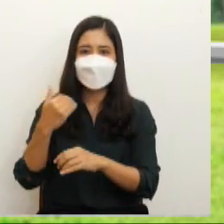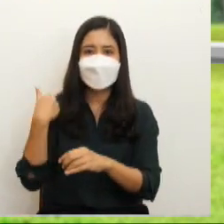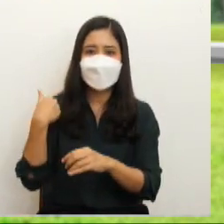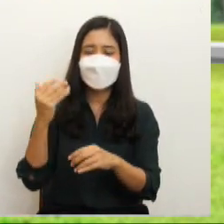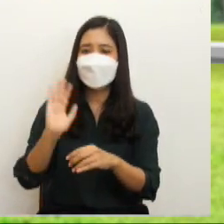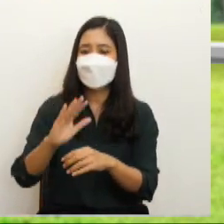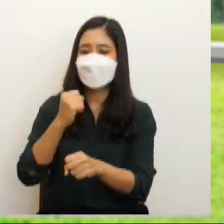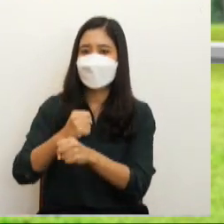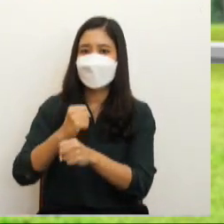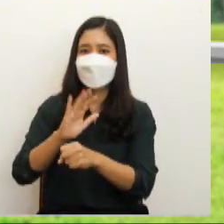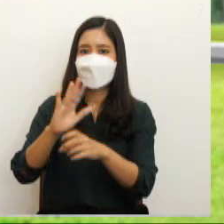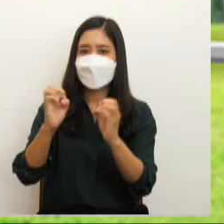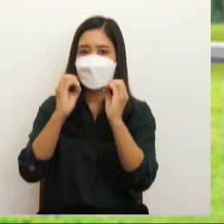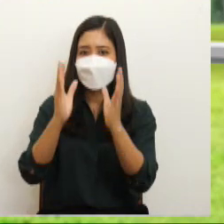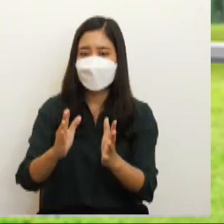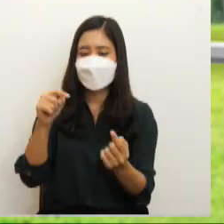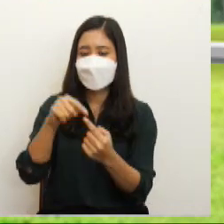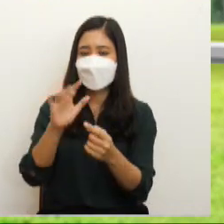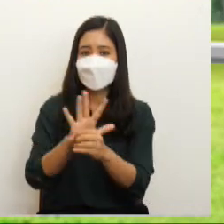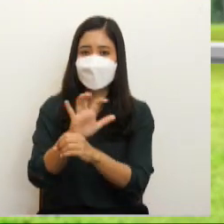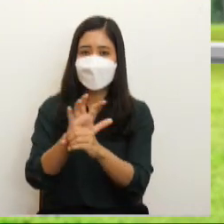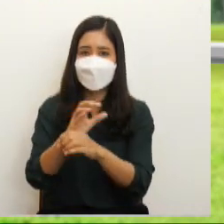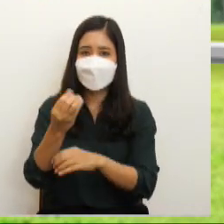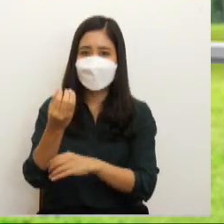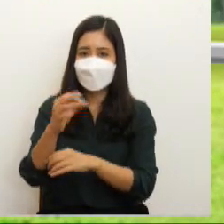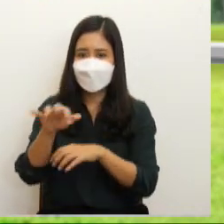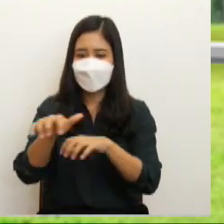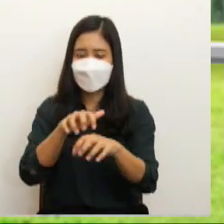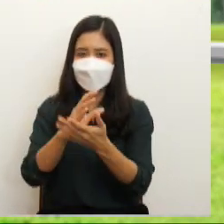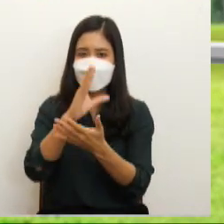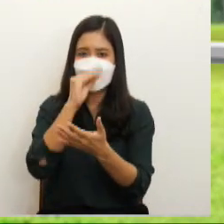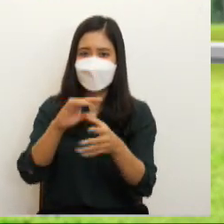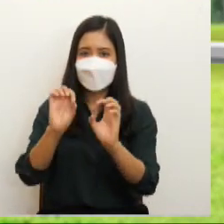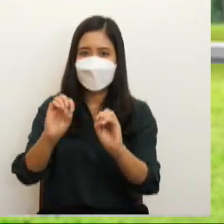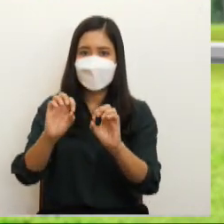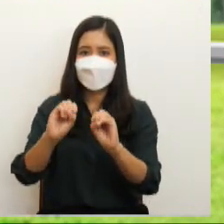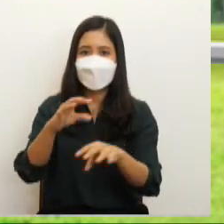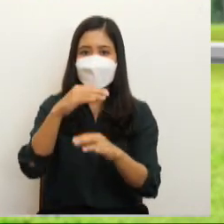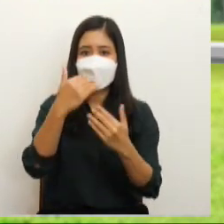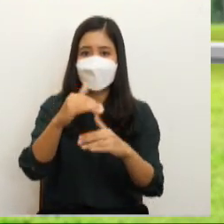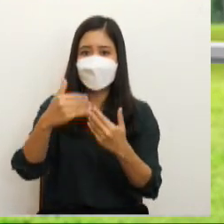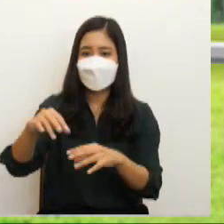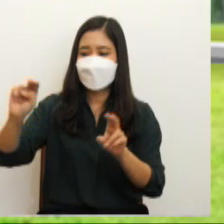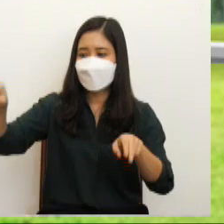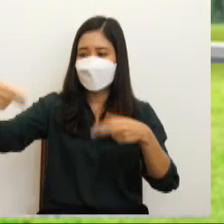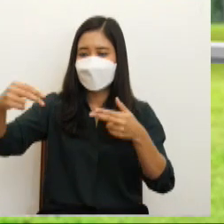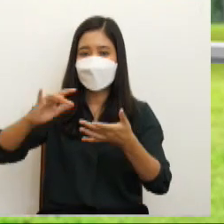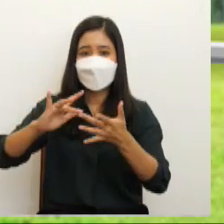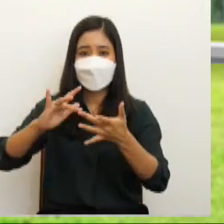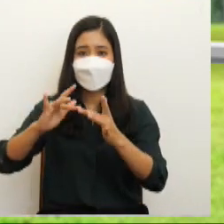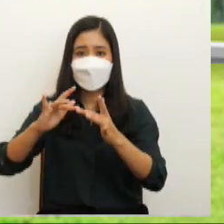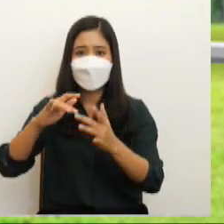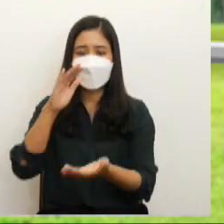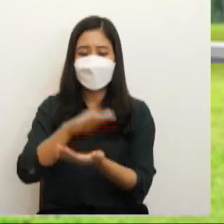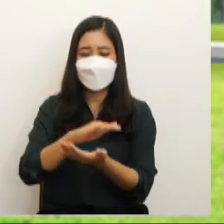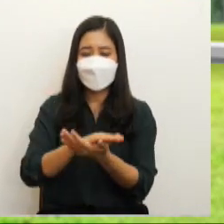ในช่วงของสถานการณ์โควิด-19 กับการจัดการเรียนการสอนแบบon hand แล้วก็ออนไลน์นะคะสถานศึกษาปลอดภัยของโ